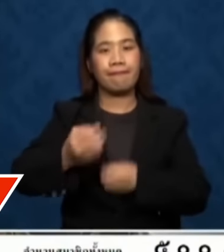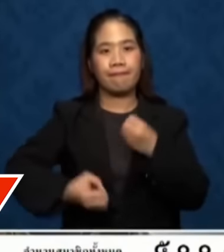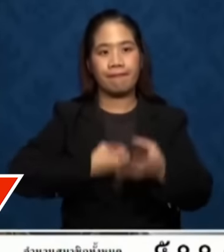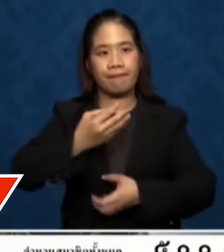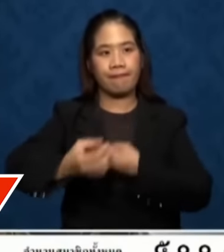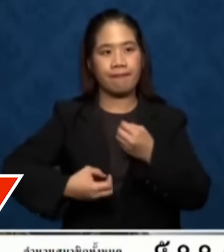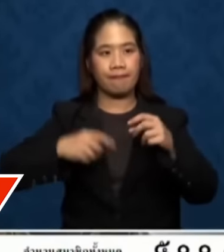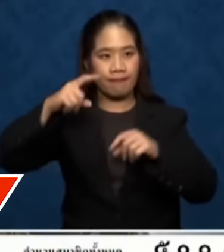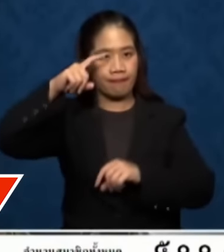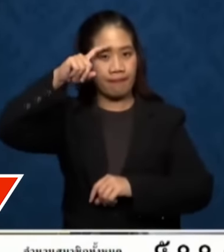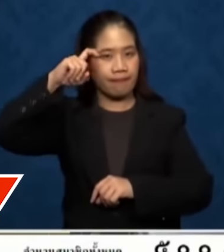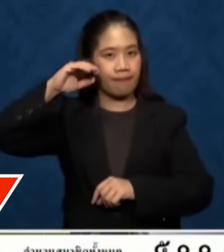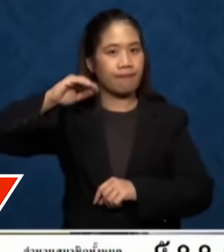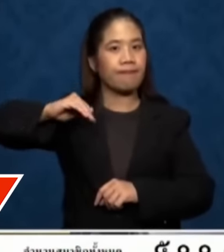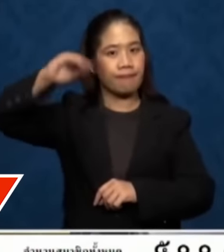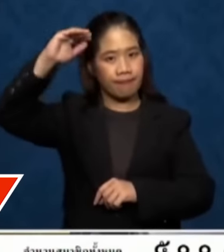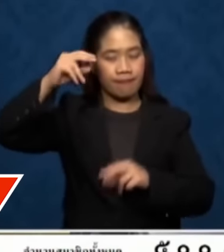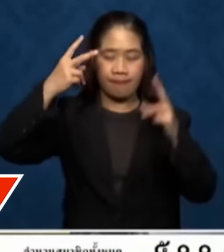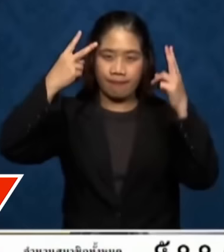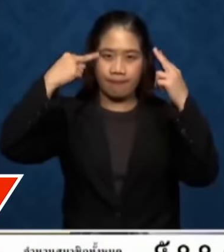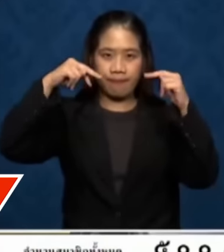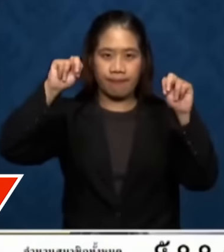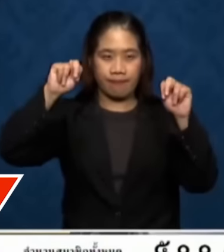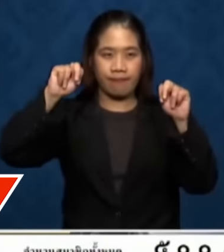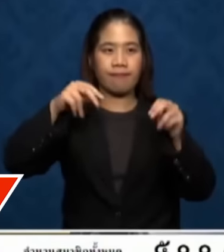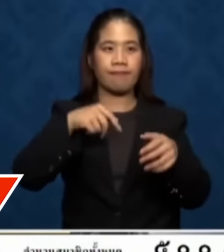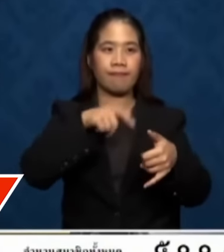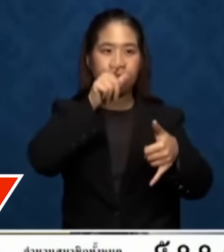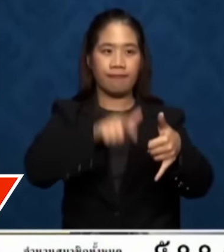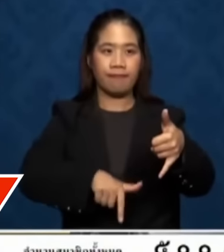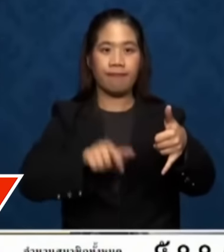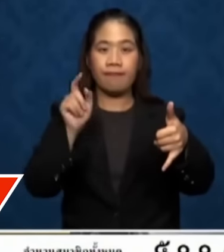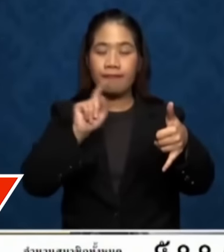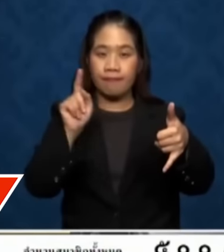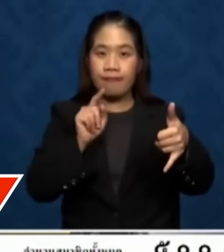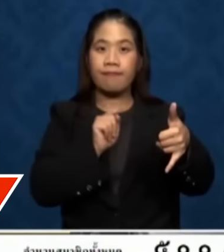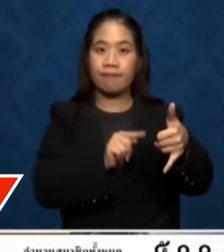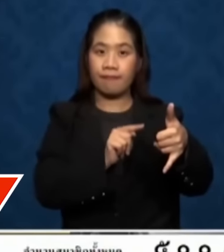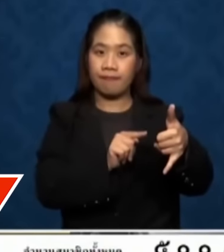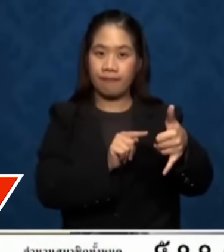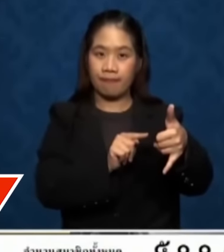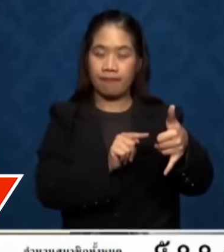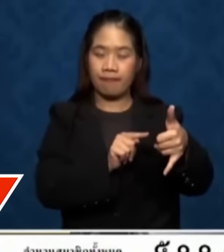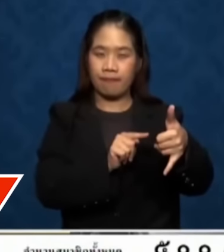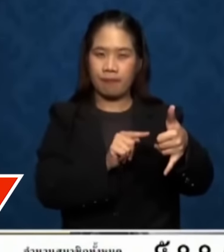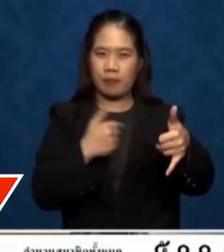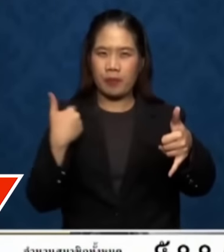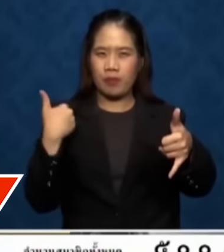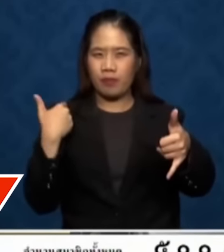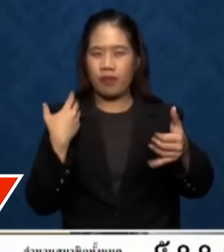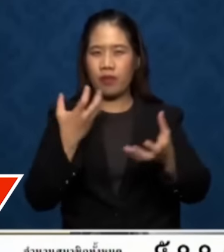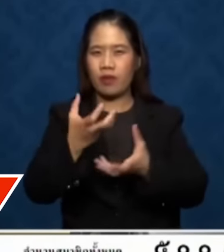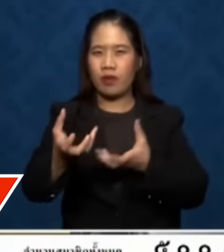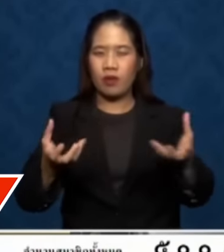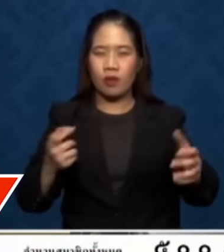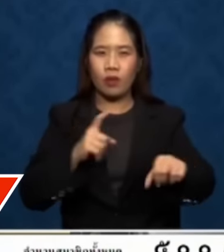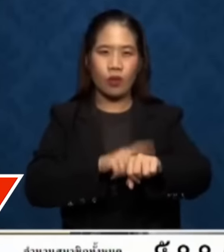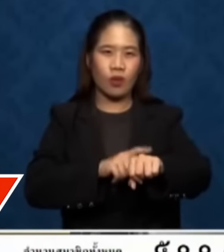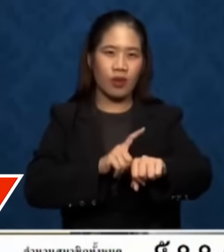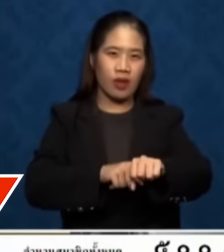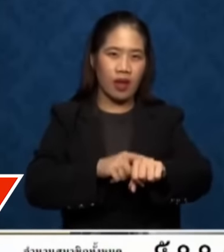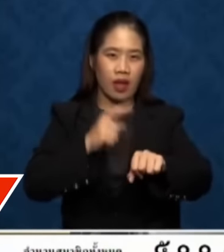เศรษฐาทวีสินนายกรัฐมนตรีในข้อหาที่ท่านไม่ได้ใช้ทรัพยากรเวลาและ